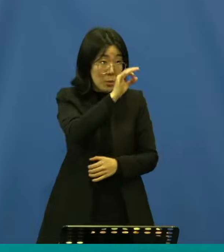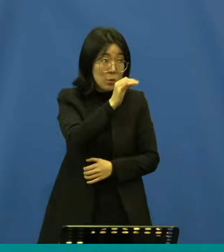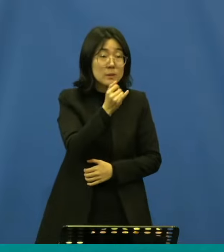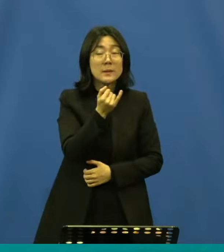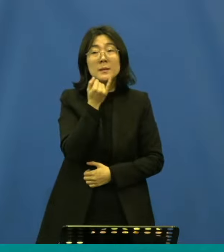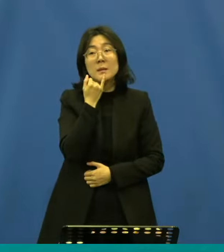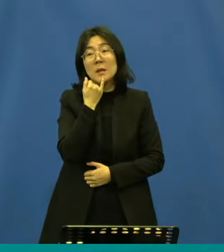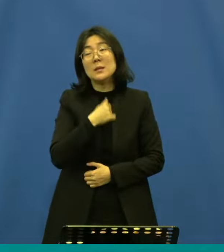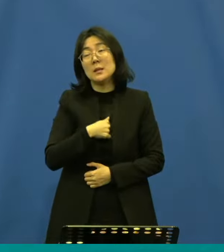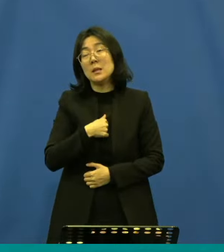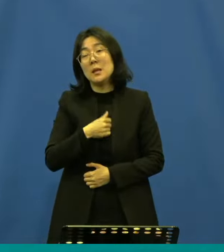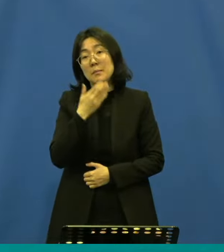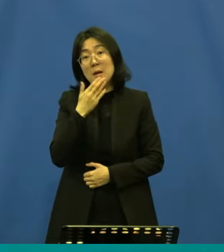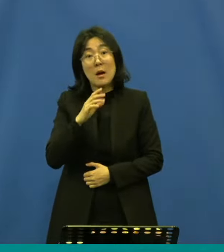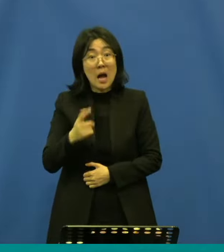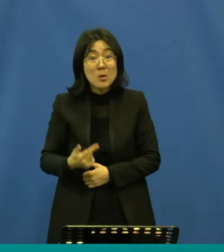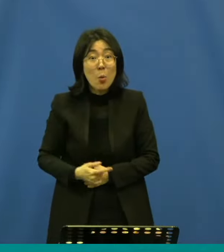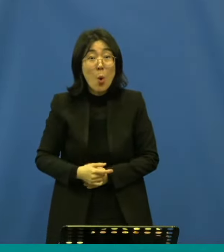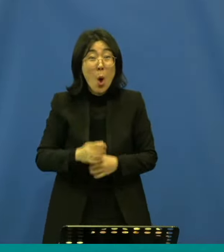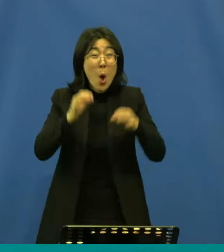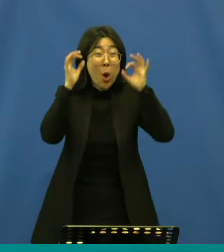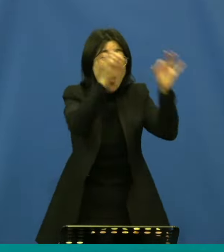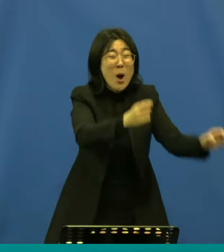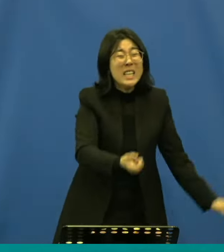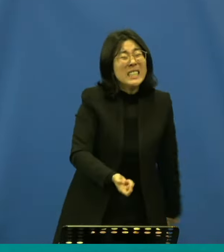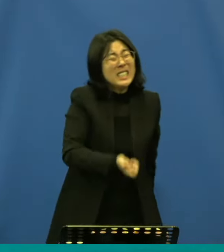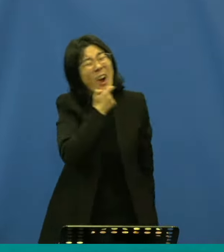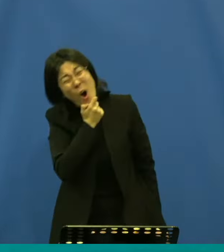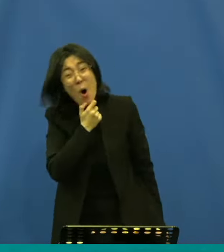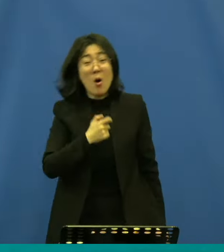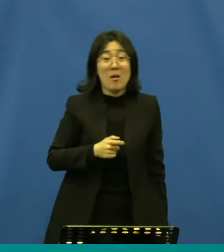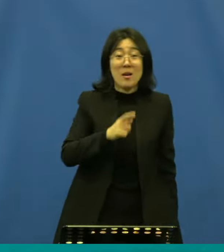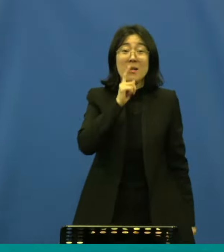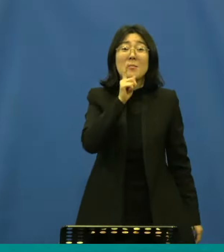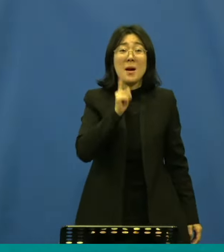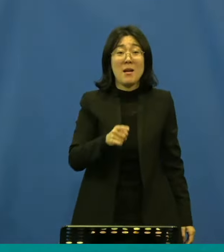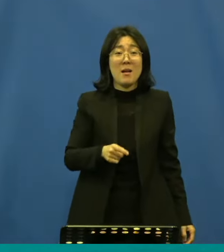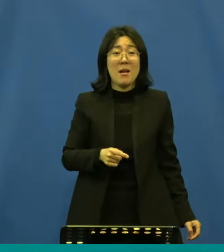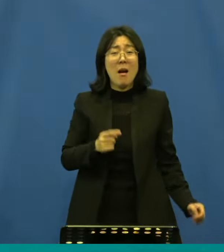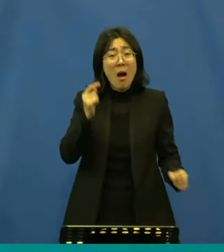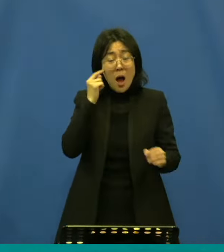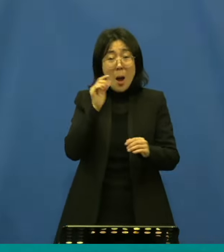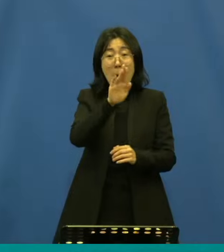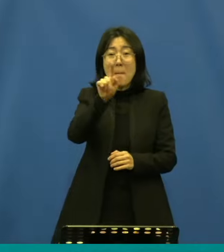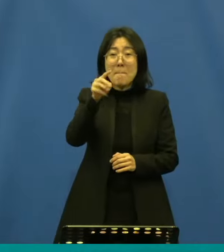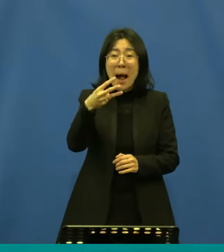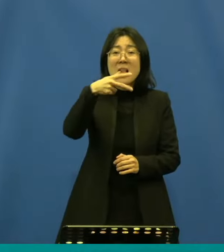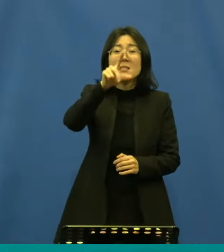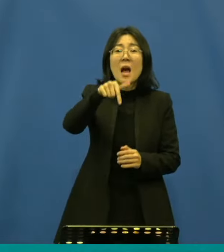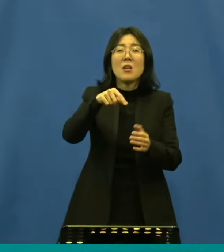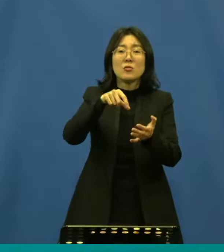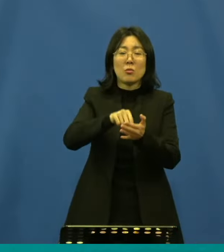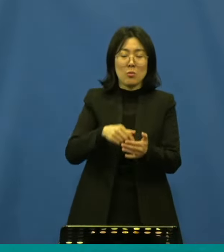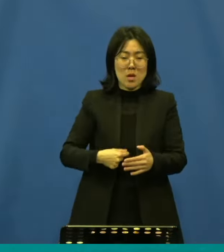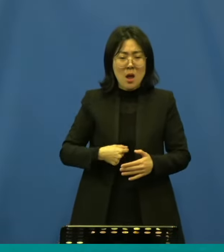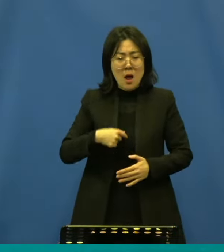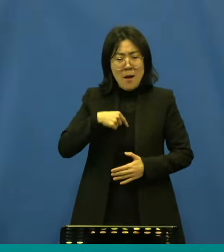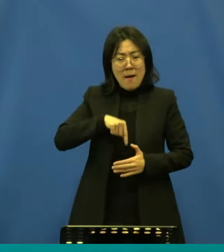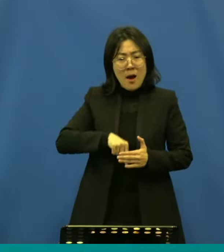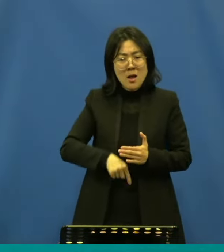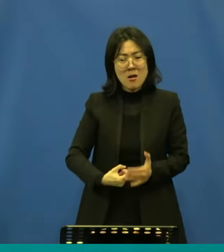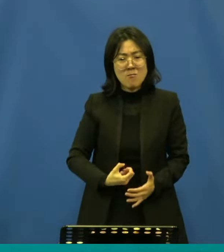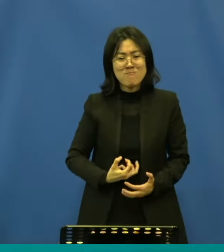그냥 이렇게 순간적으로 일어난 반응이기보다는 뭔가 깊은 곳에서부터 폭발해 오는